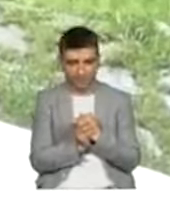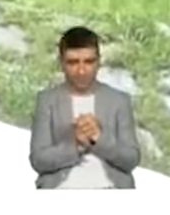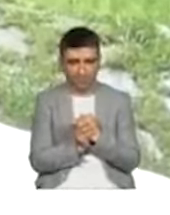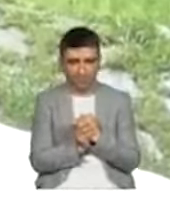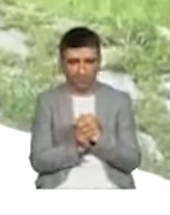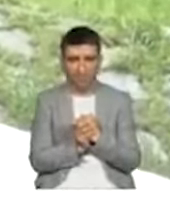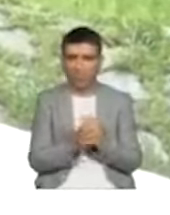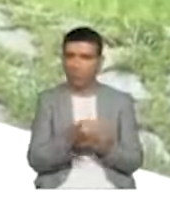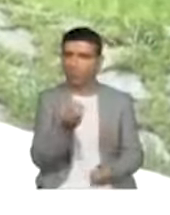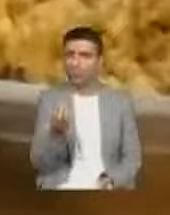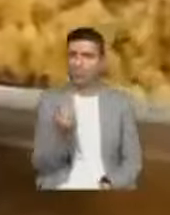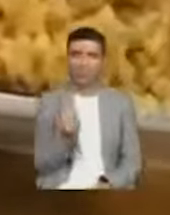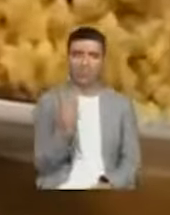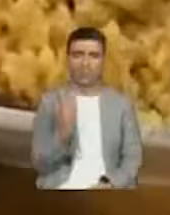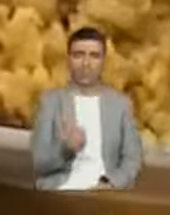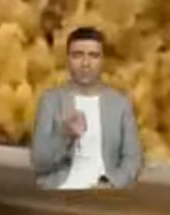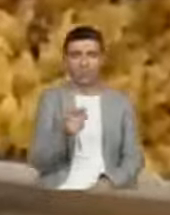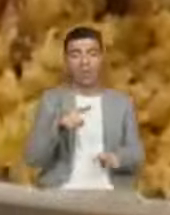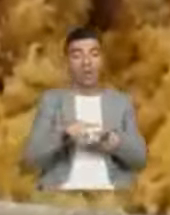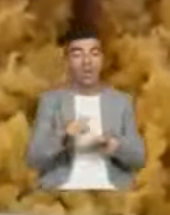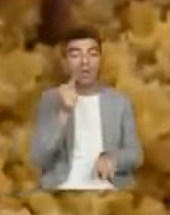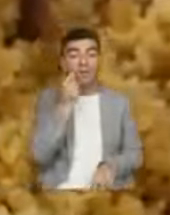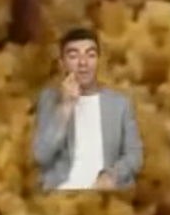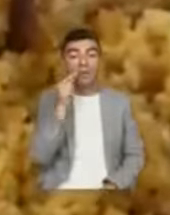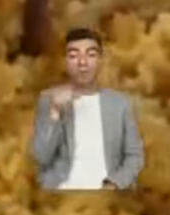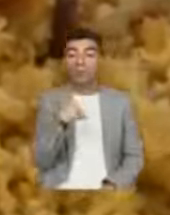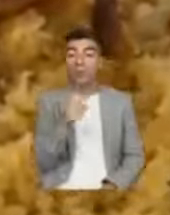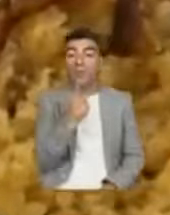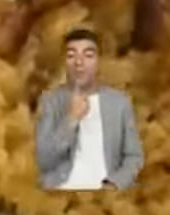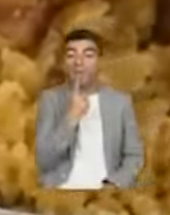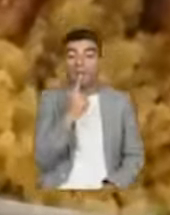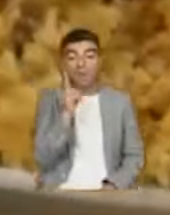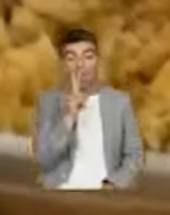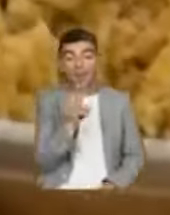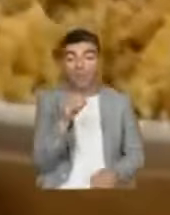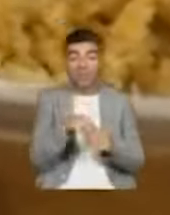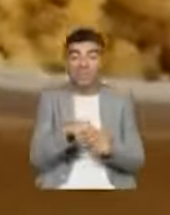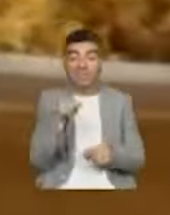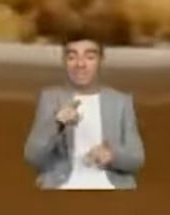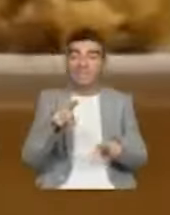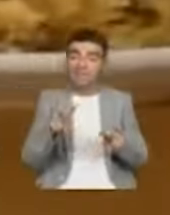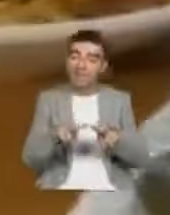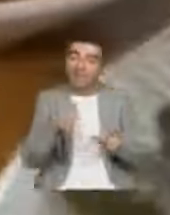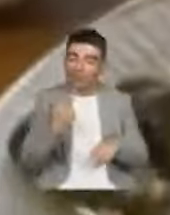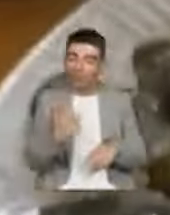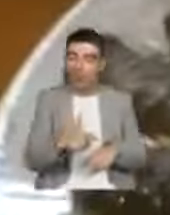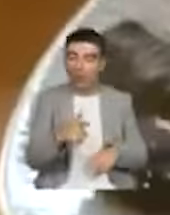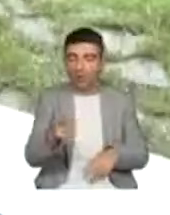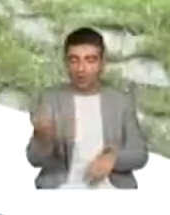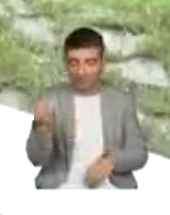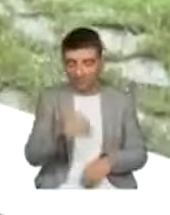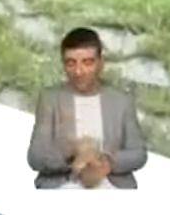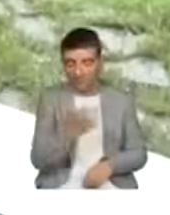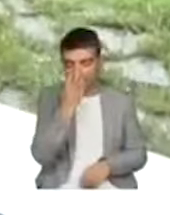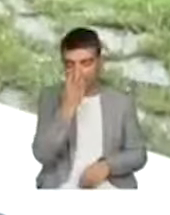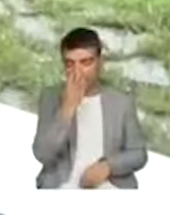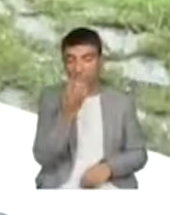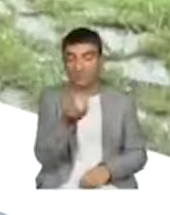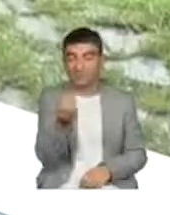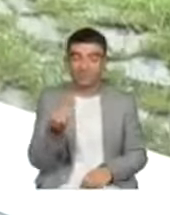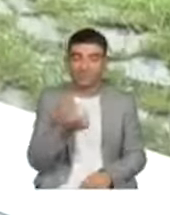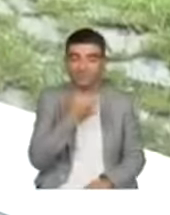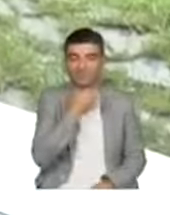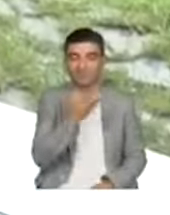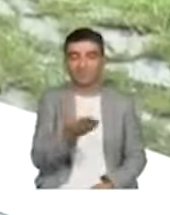O da mı güzel? Çok güzel olmuş. Alişan Bey, bunları bu lezzetleri tatmak için sizi Maçka'ya, Madaracı Göyü'ne bekliyoruz. Çok teşekkür